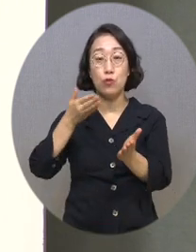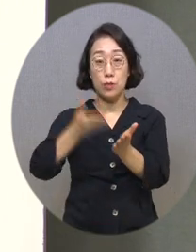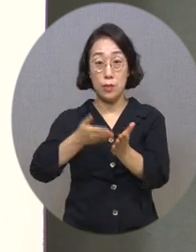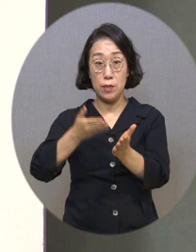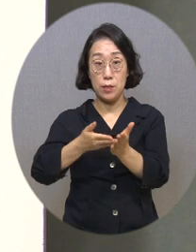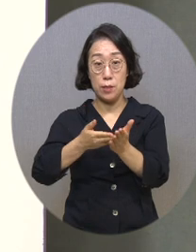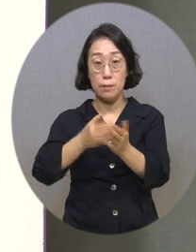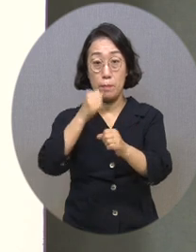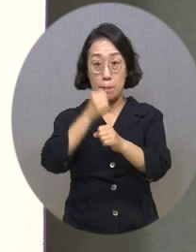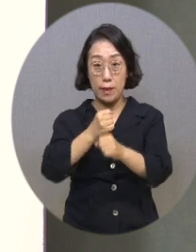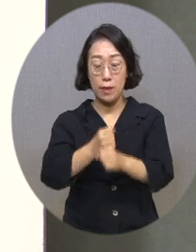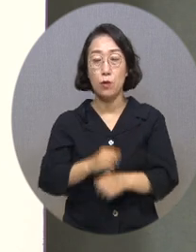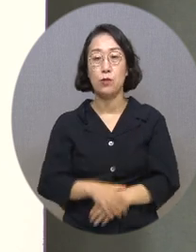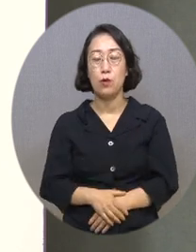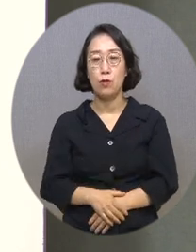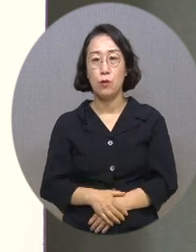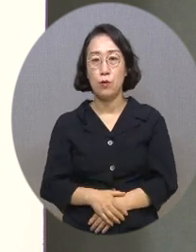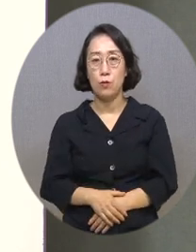말하자면 제작한 등을 해서